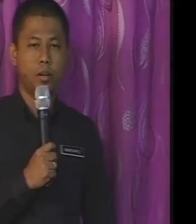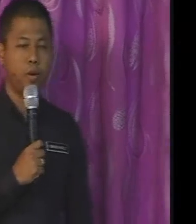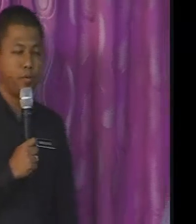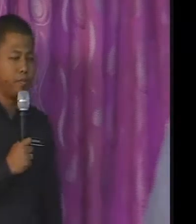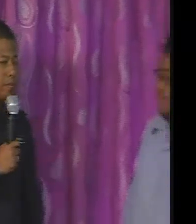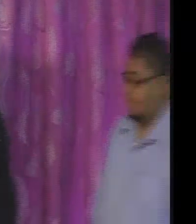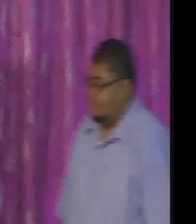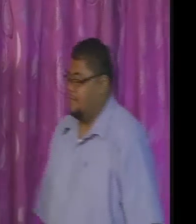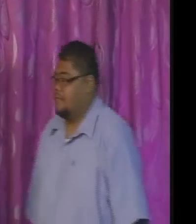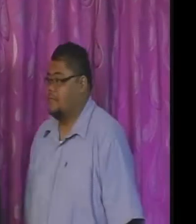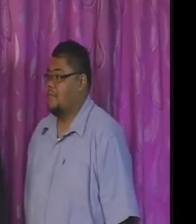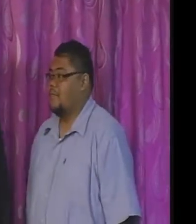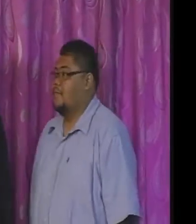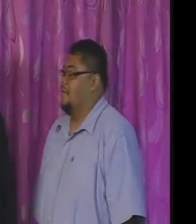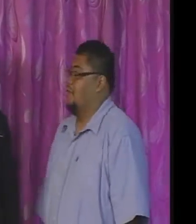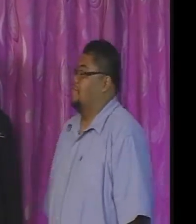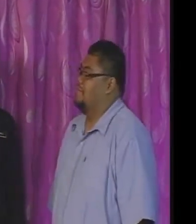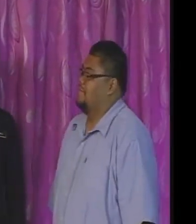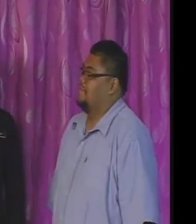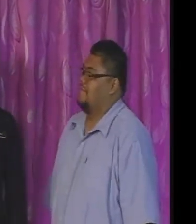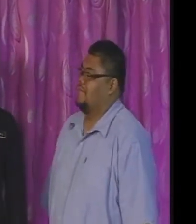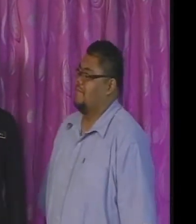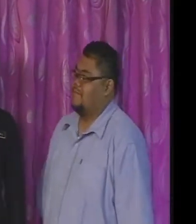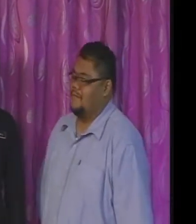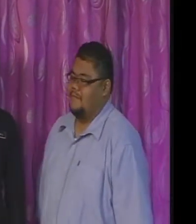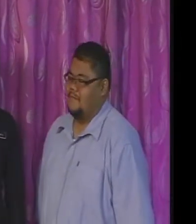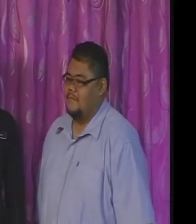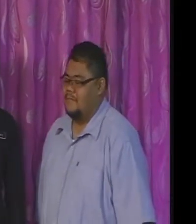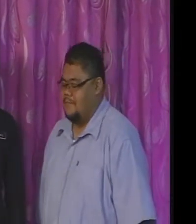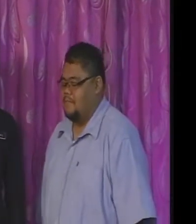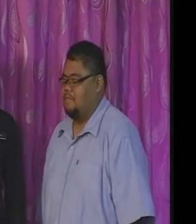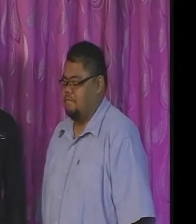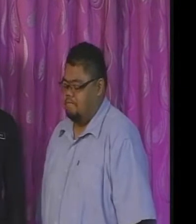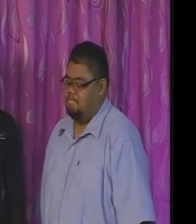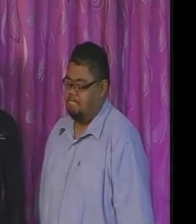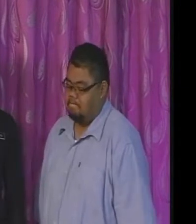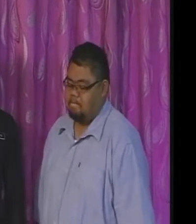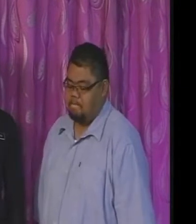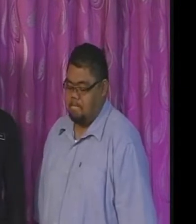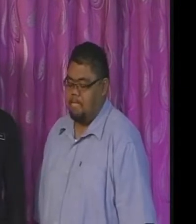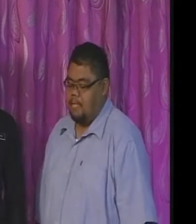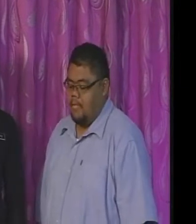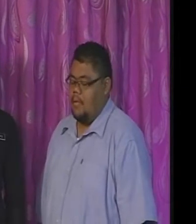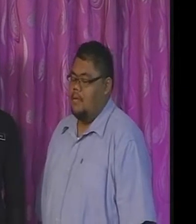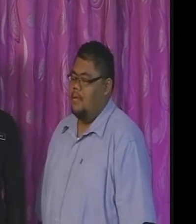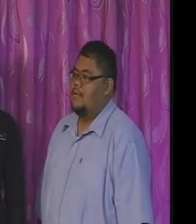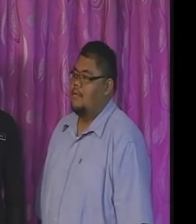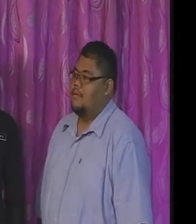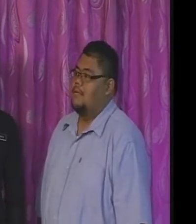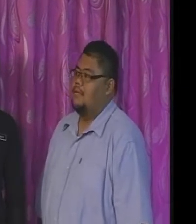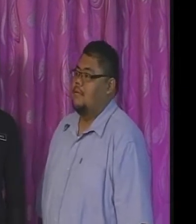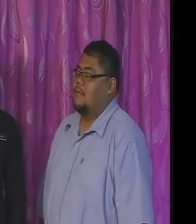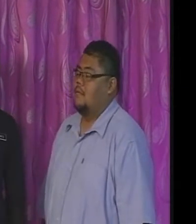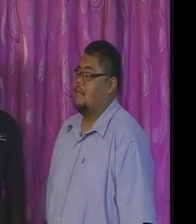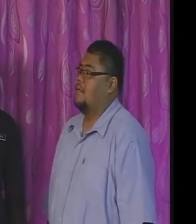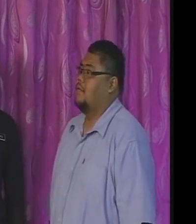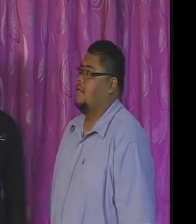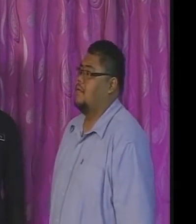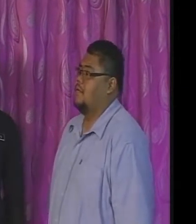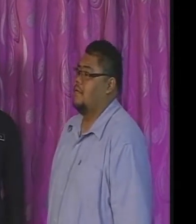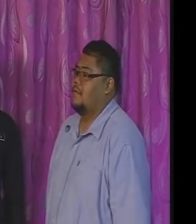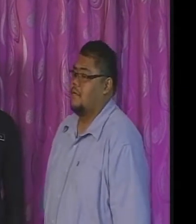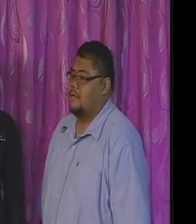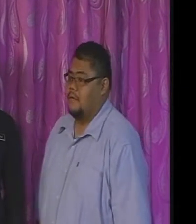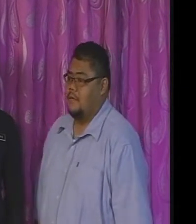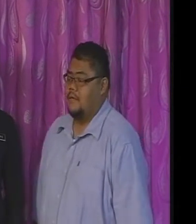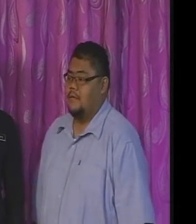Saudara Bob, melihat status awak sebagai atlet kebangsaan, ini mudah untuk